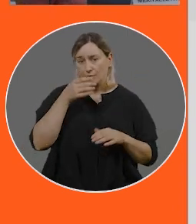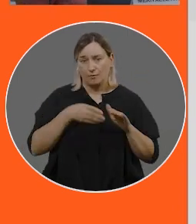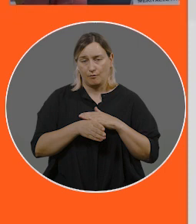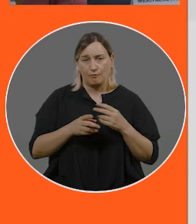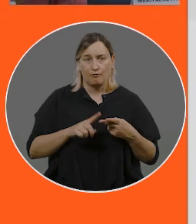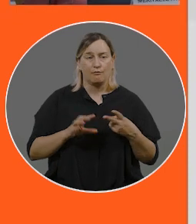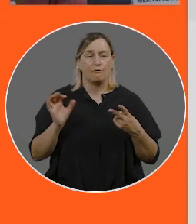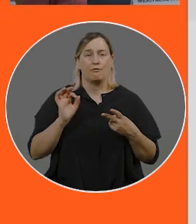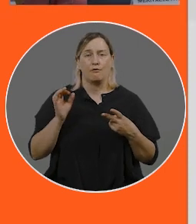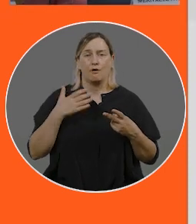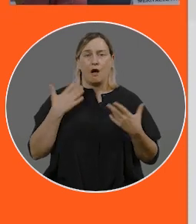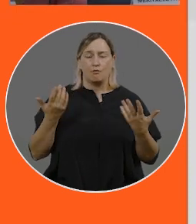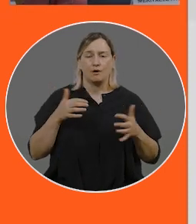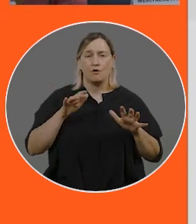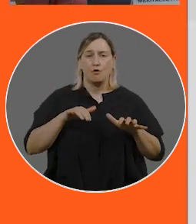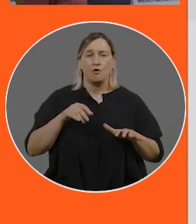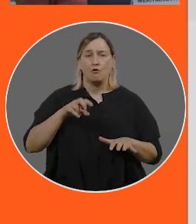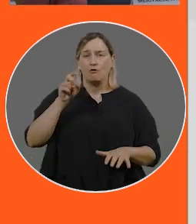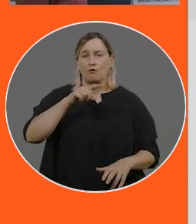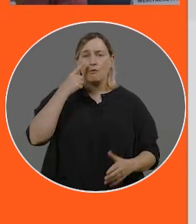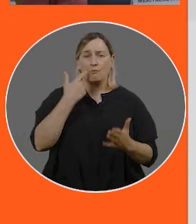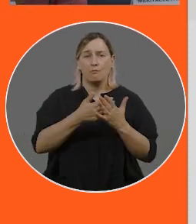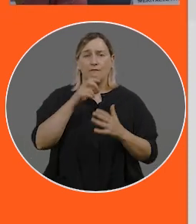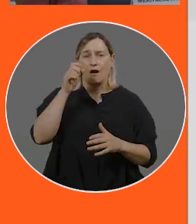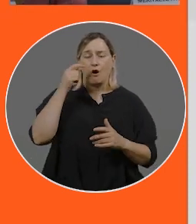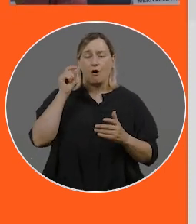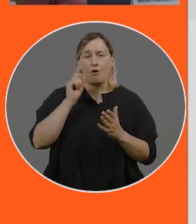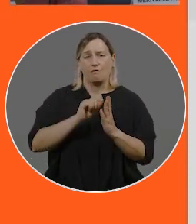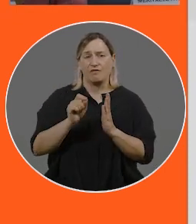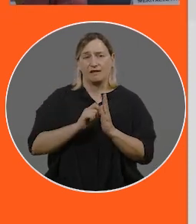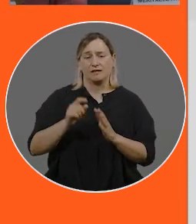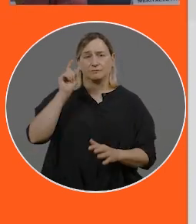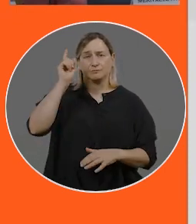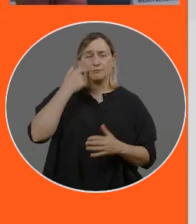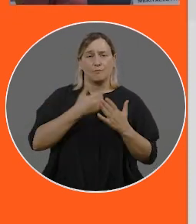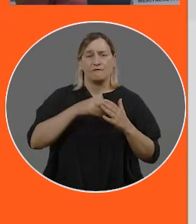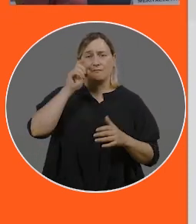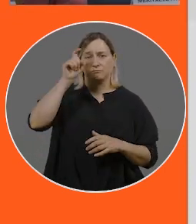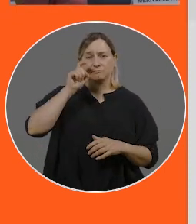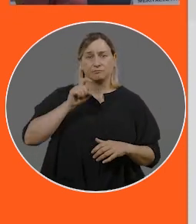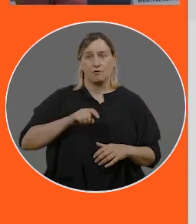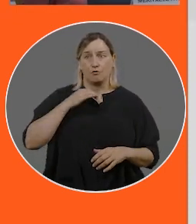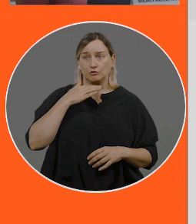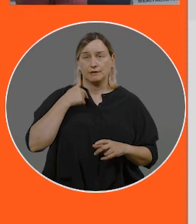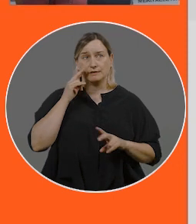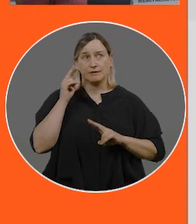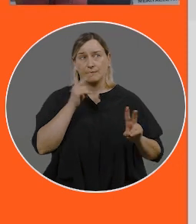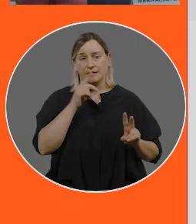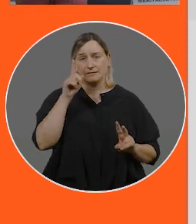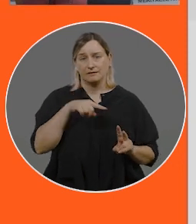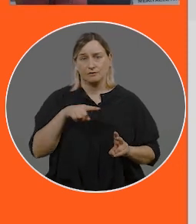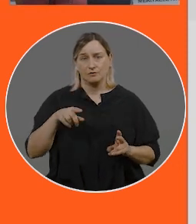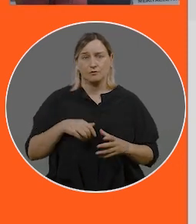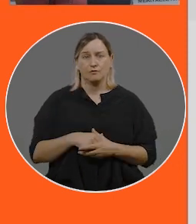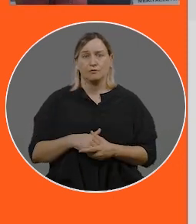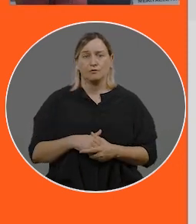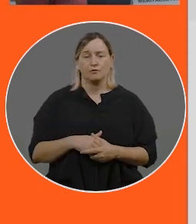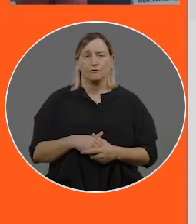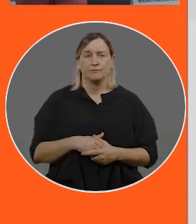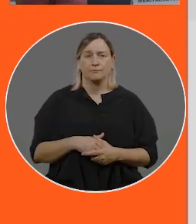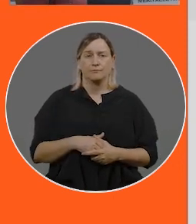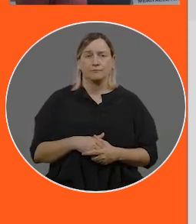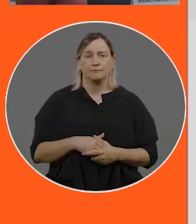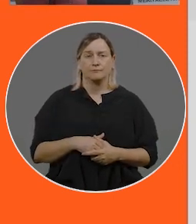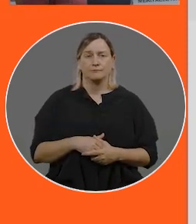que jo vagi tablant per les diferents oficines, que no sé si esteu veient el focus i està com